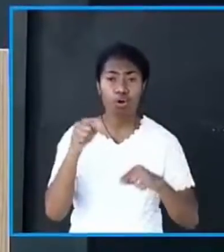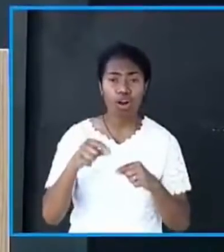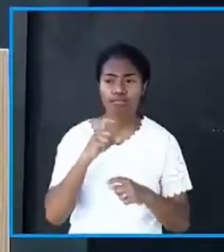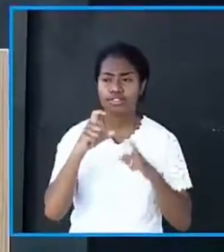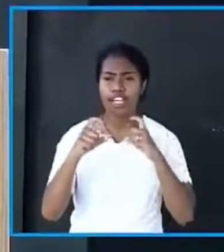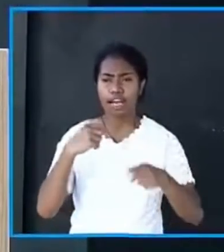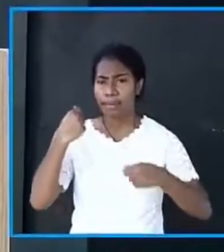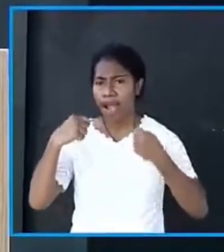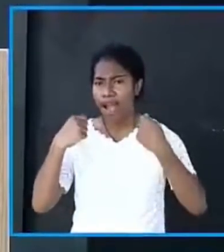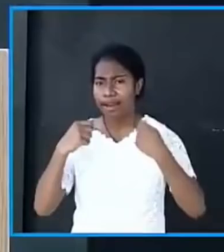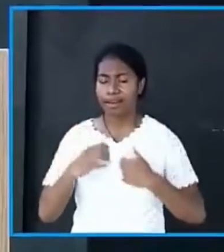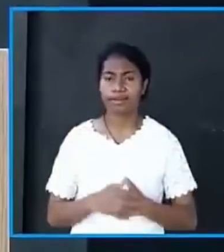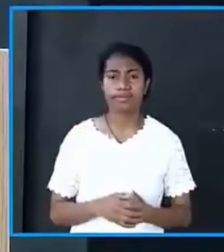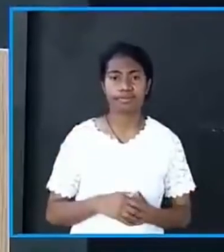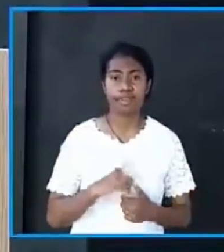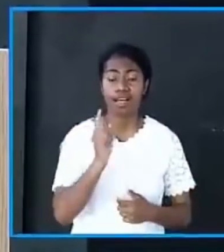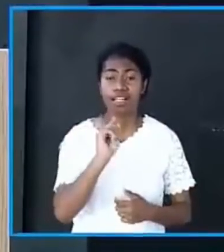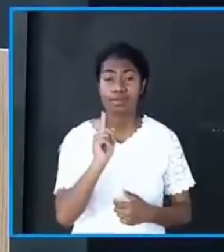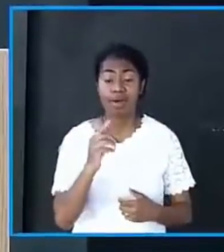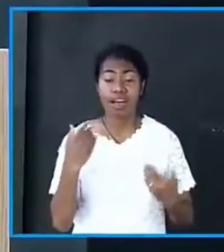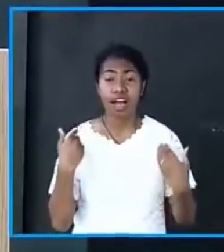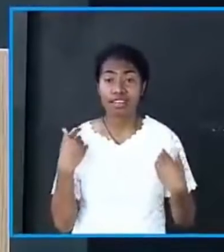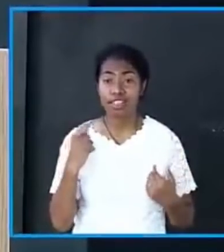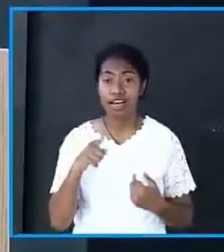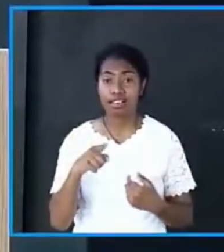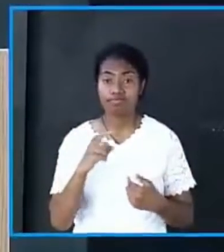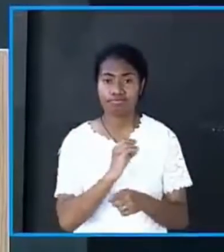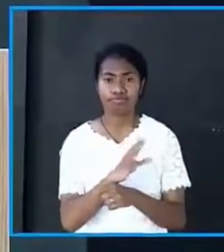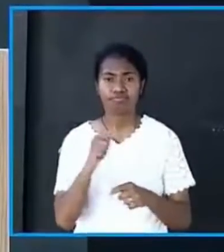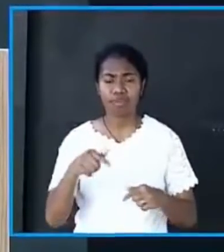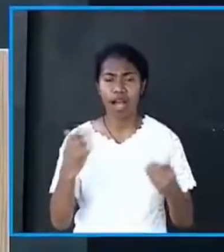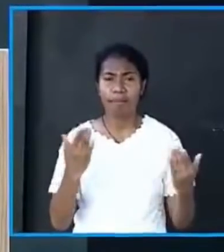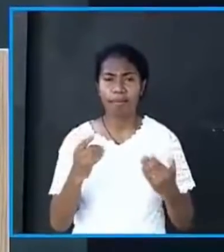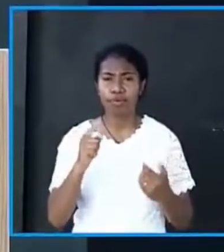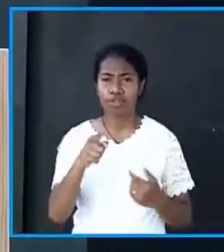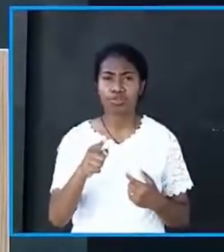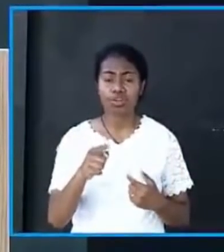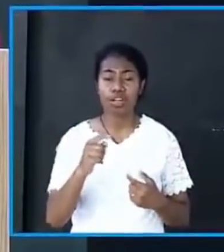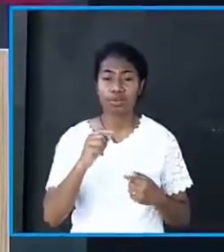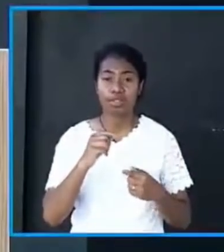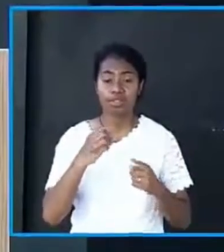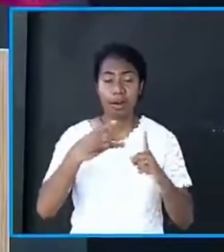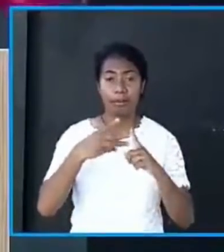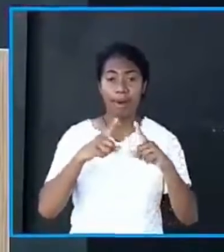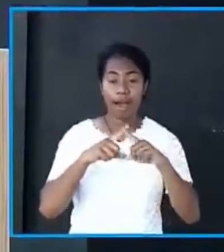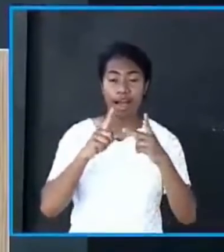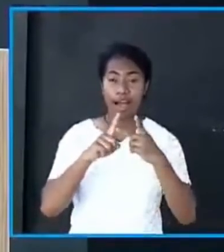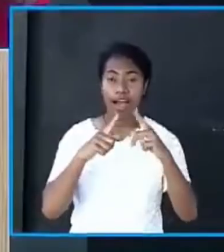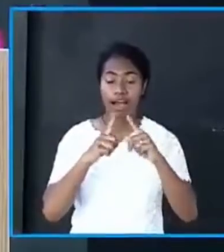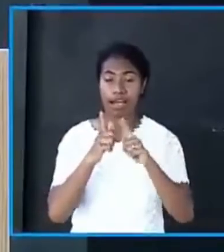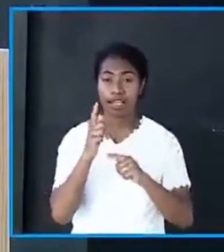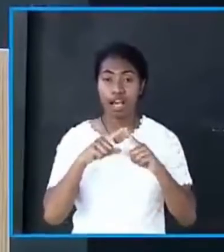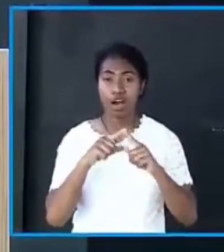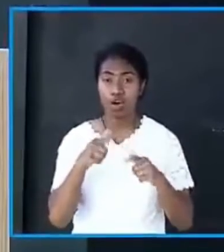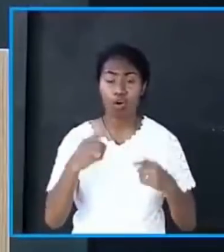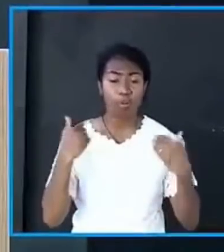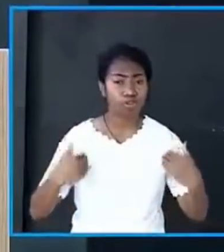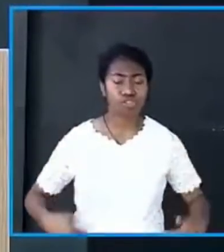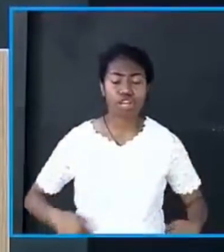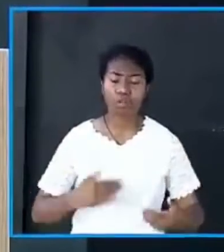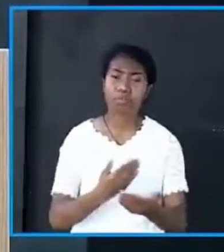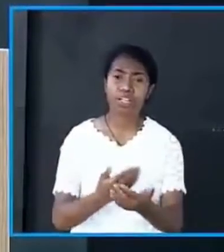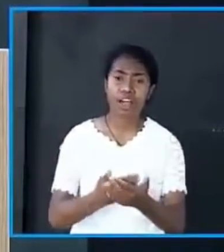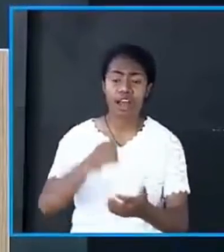manusia luar biasa binatang sehebat hebat apapun Ya paling-paling hanya bisa bikin sarang tapi manusia yang diberi akal budi